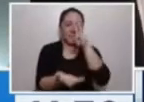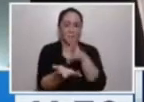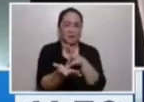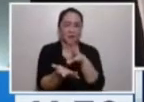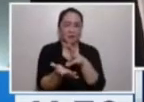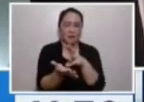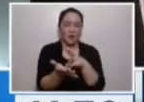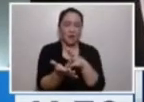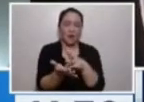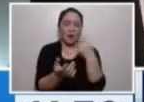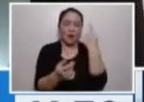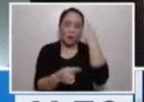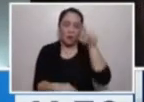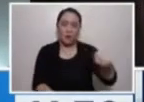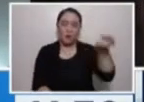ng PBS.